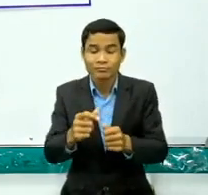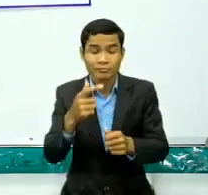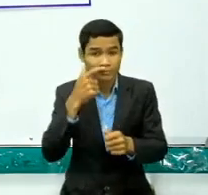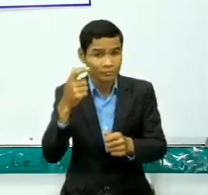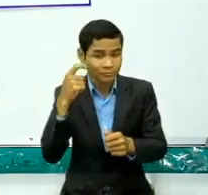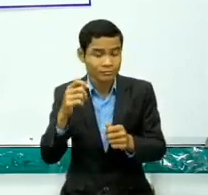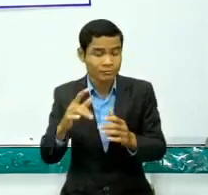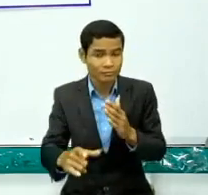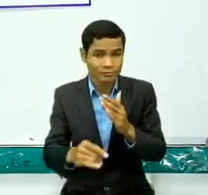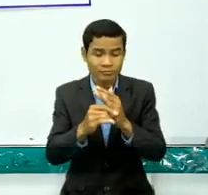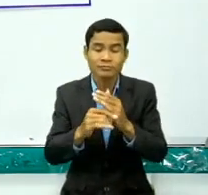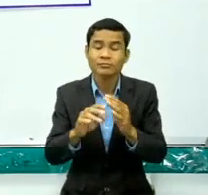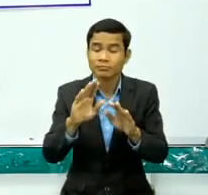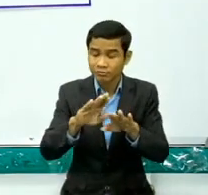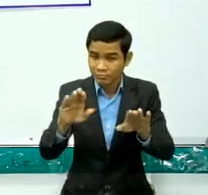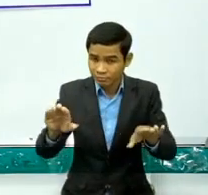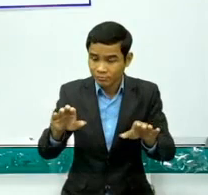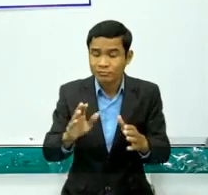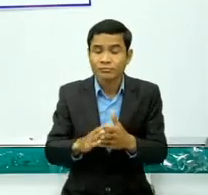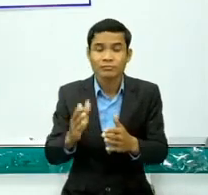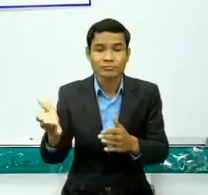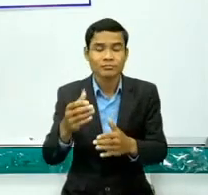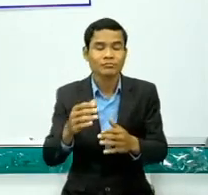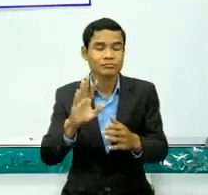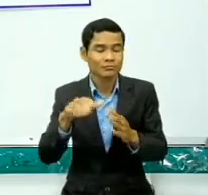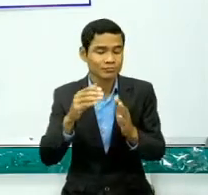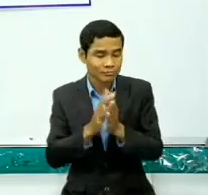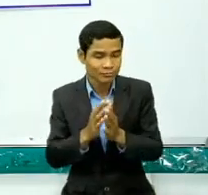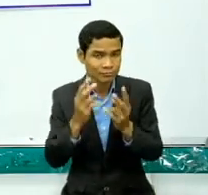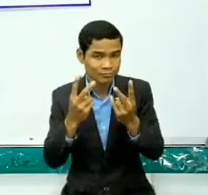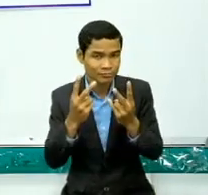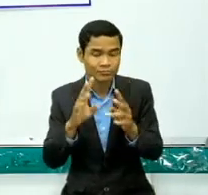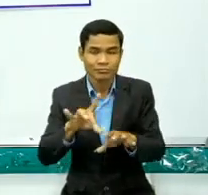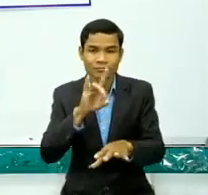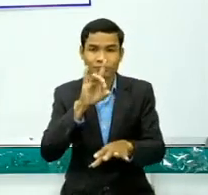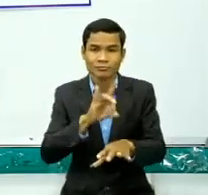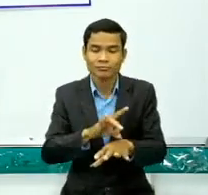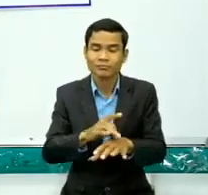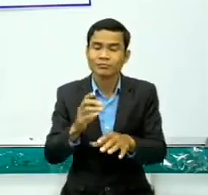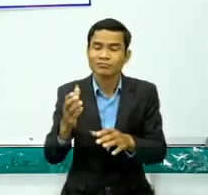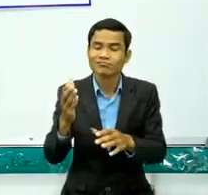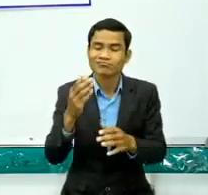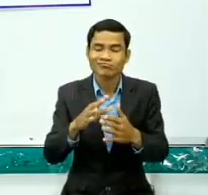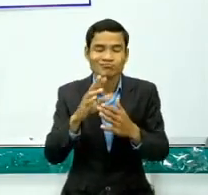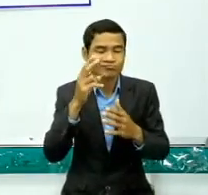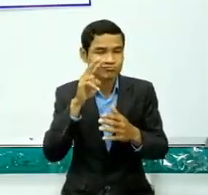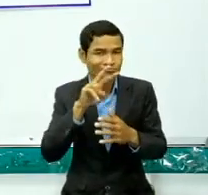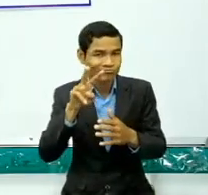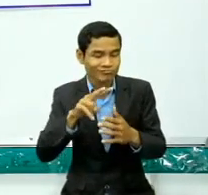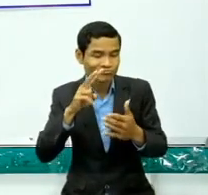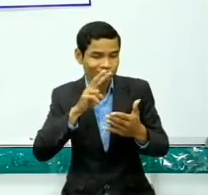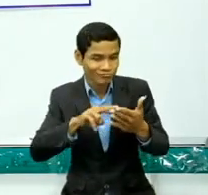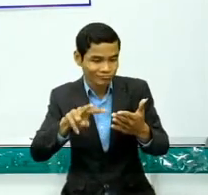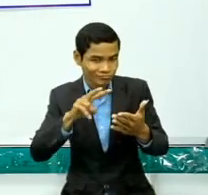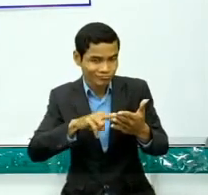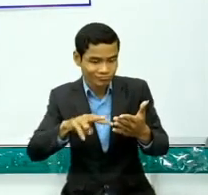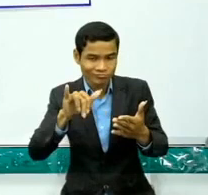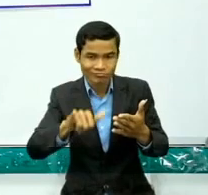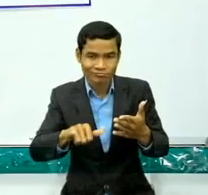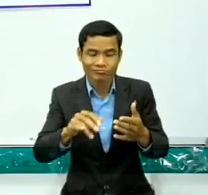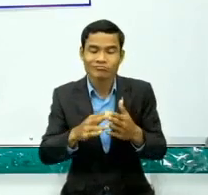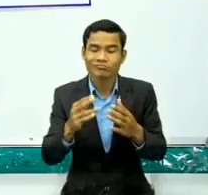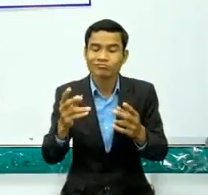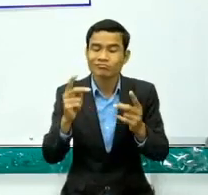ងប្អូនយើងបន្ថែមទៀតណាអរគុណឥឡូវយើងក្រឡេកមើលពេលដែលកូនមិនទាន់បានអានអត្ថបទចាអ្នកគ្រូ